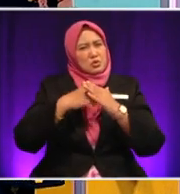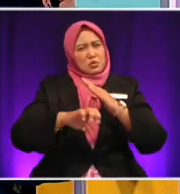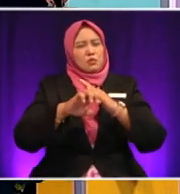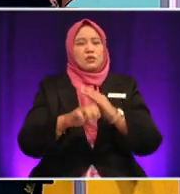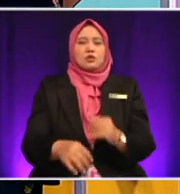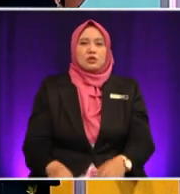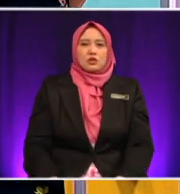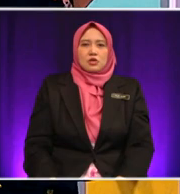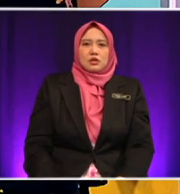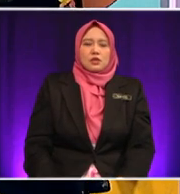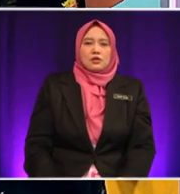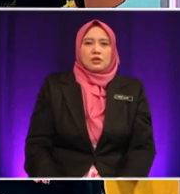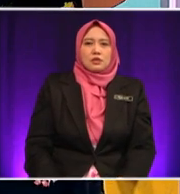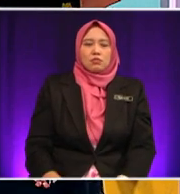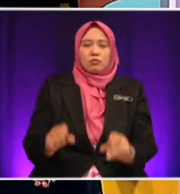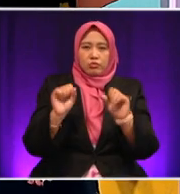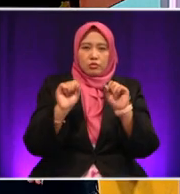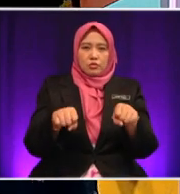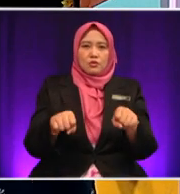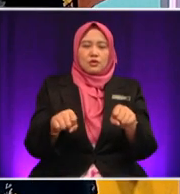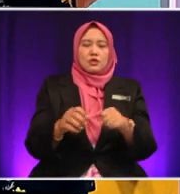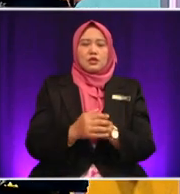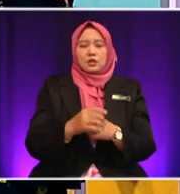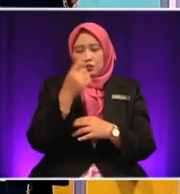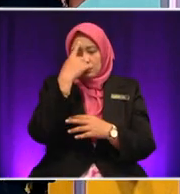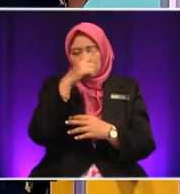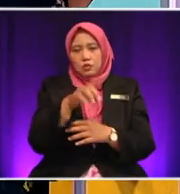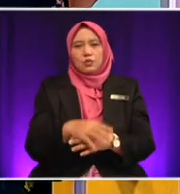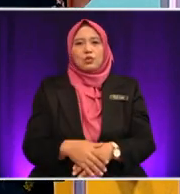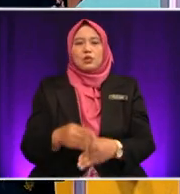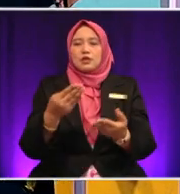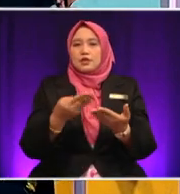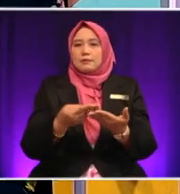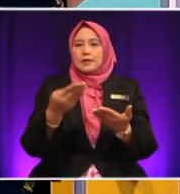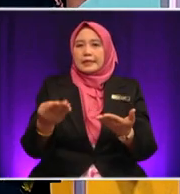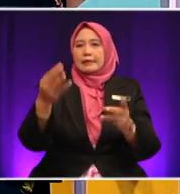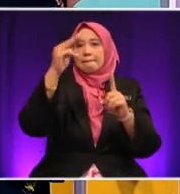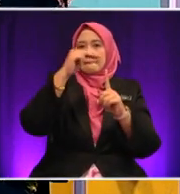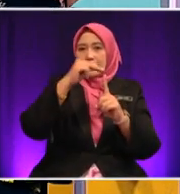jadi gitu kita boleh pertimbangkan untuk diberi makan jadi